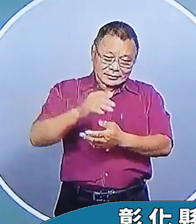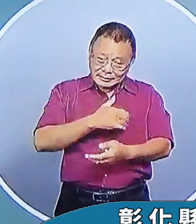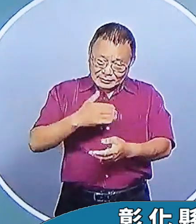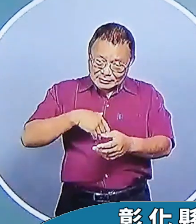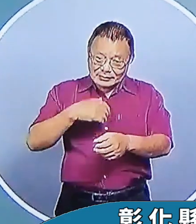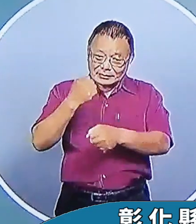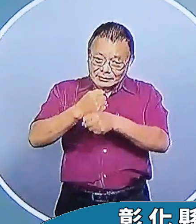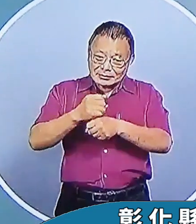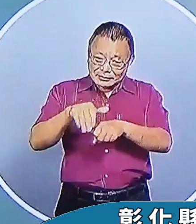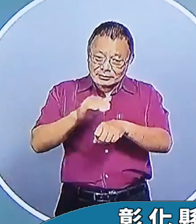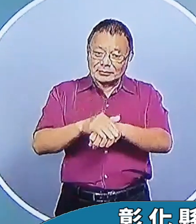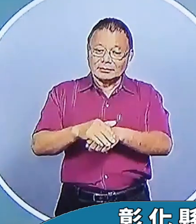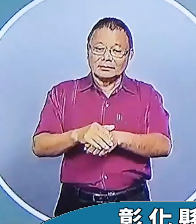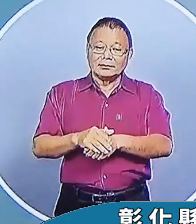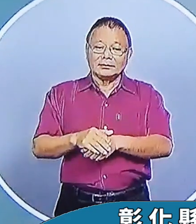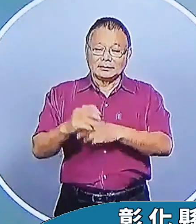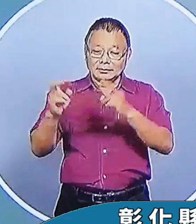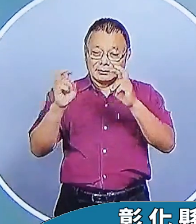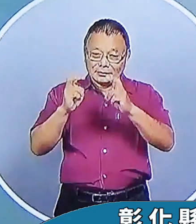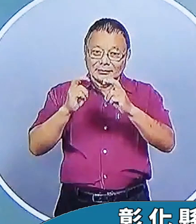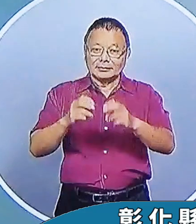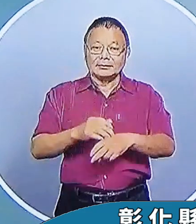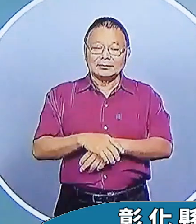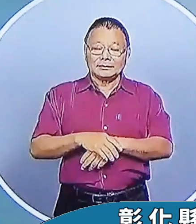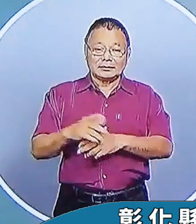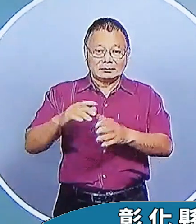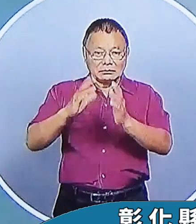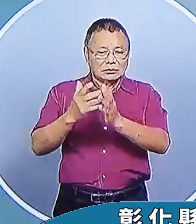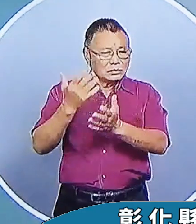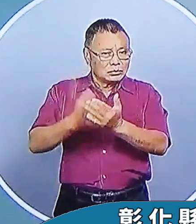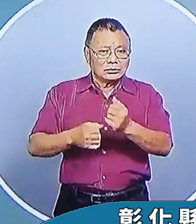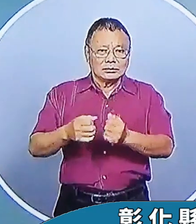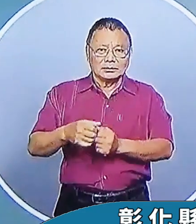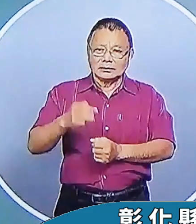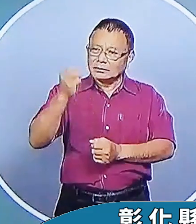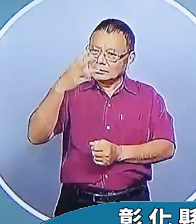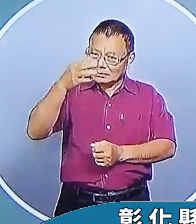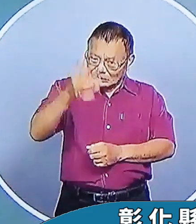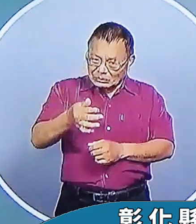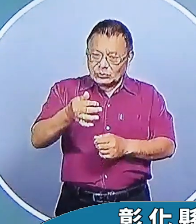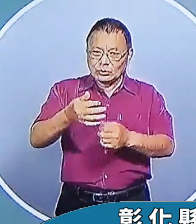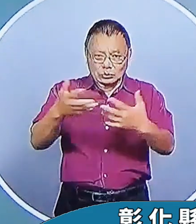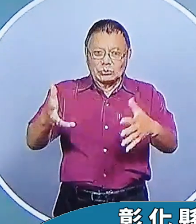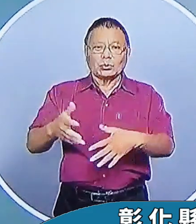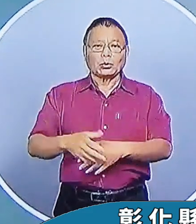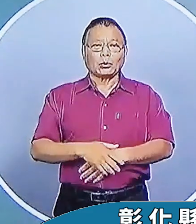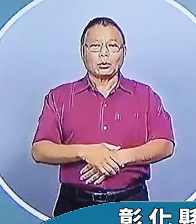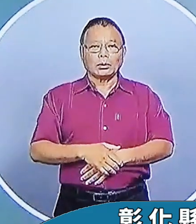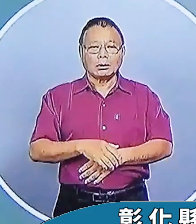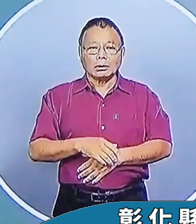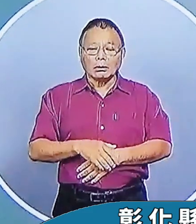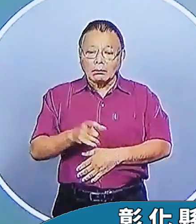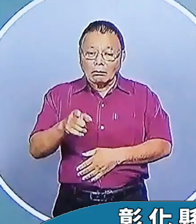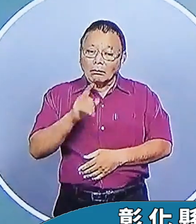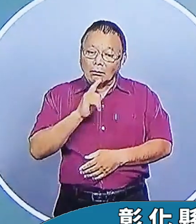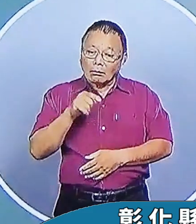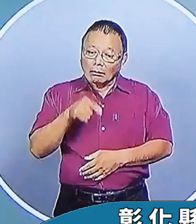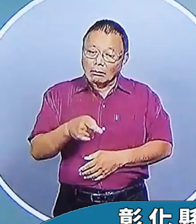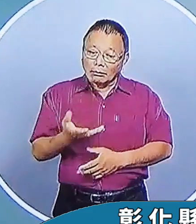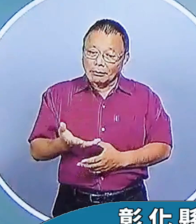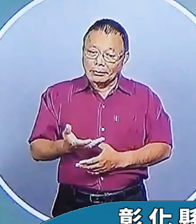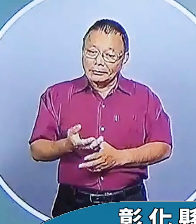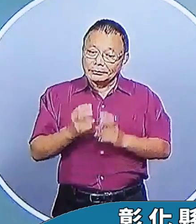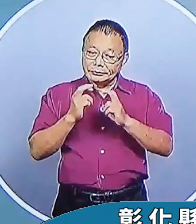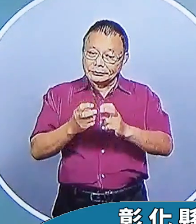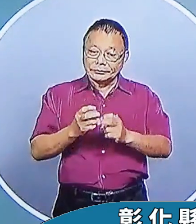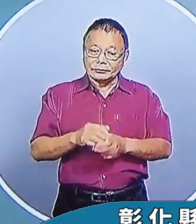化都企业建南彰化捷运，而且这个总经费要300亿。哎，如果你讲的这个这